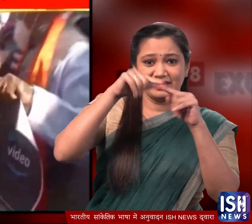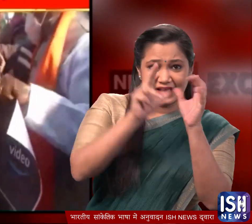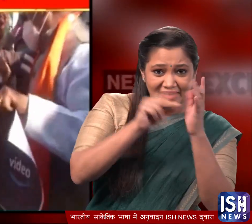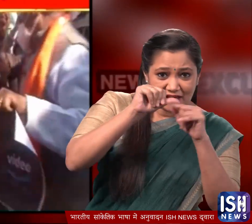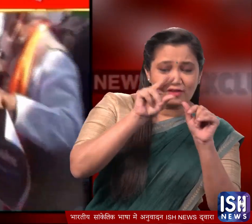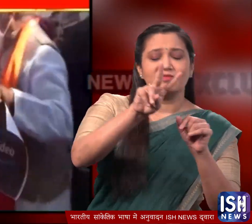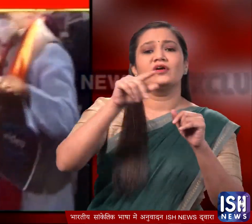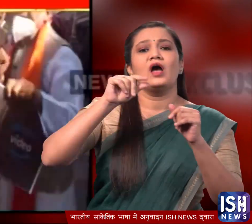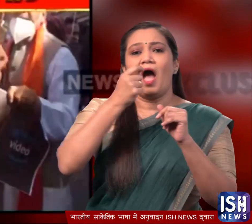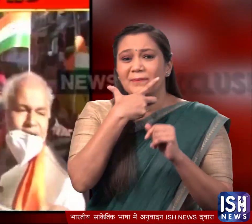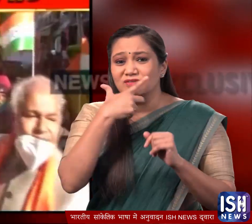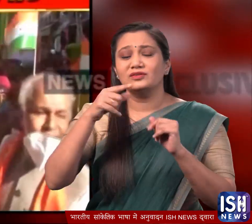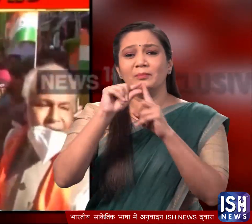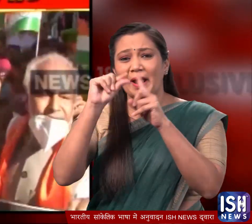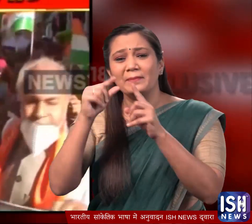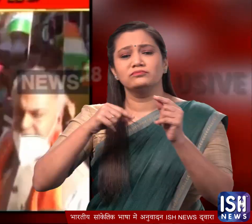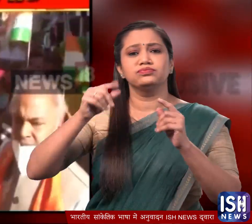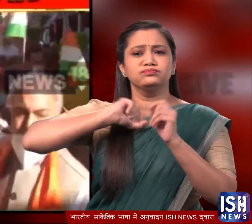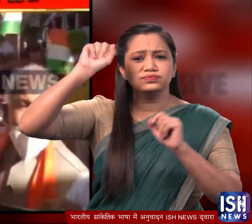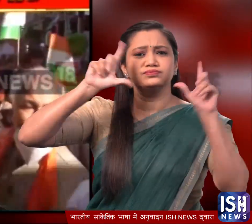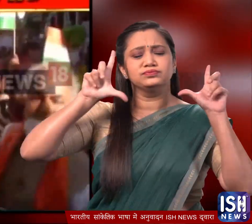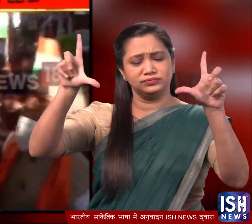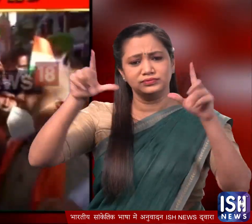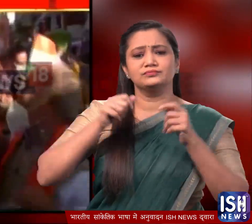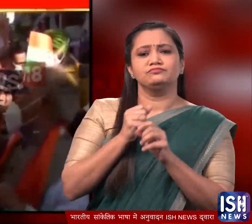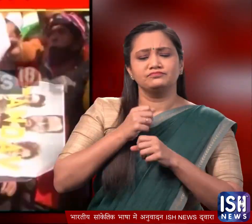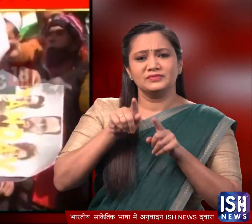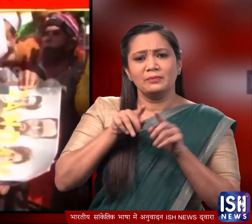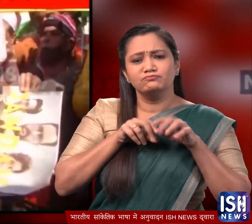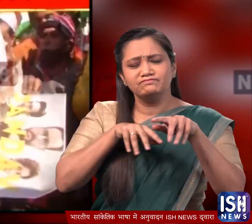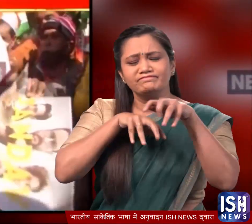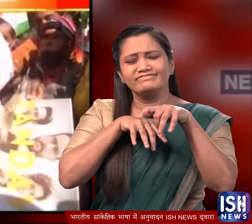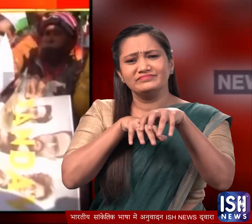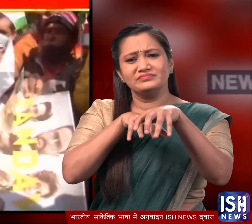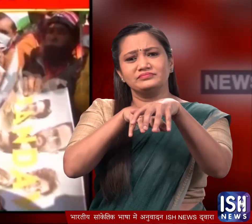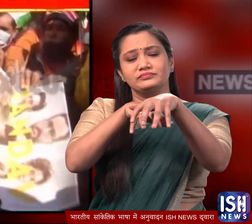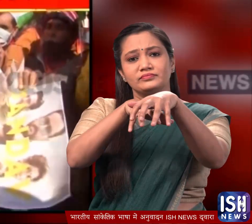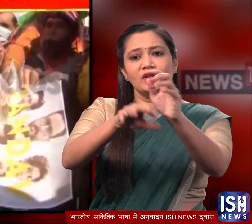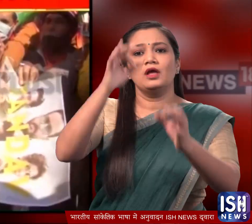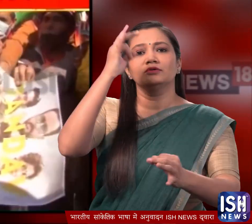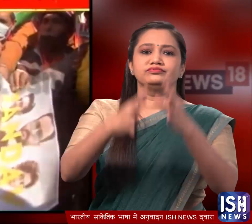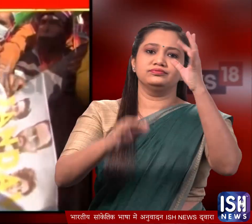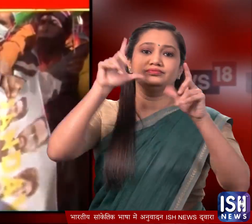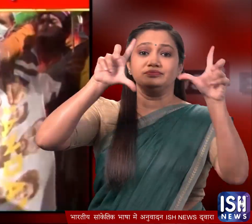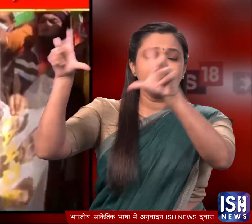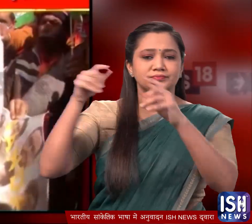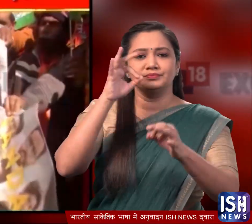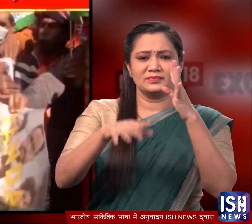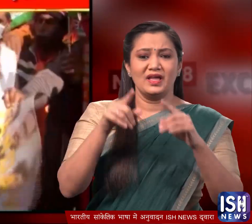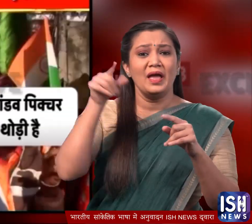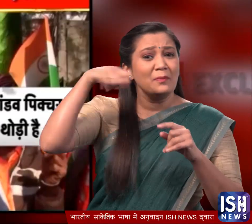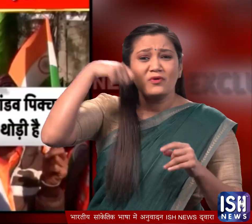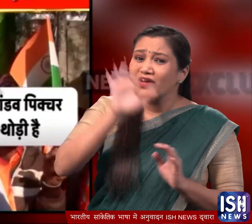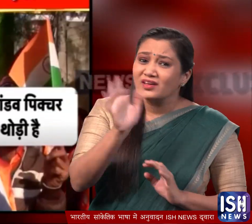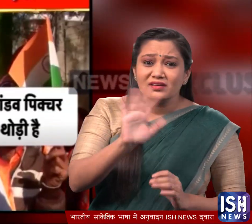तांडव और अमेजॉन प्राइम वीडियो के विरोध में पोस्टर लेकर काफी देर तक मार्च करने के बाद शहर के एक अहम चौराहे पर पोस्टरों को आग के हवाले कर दिया